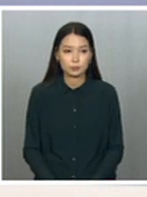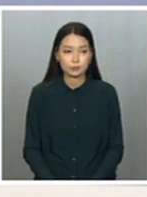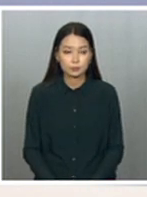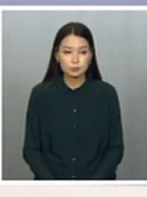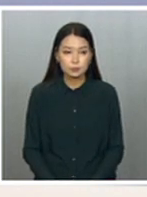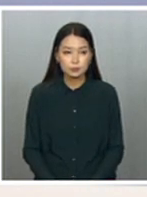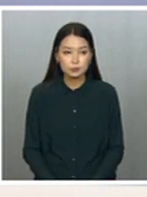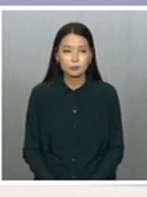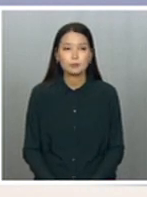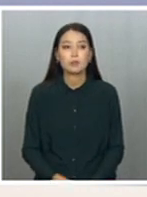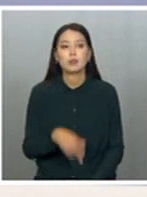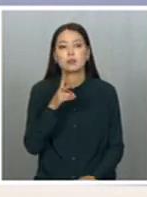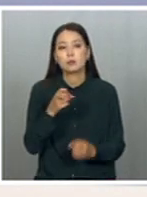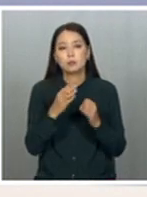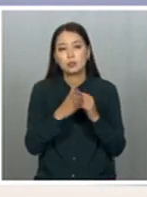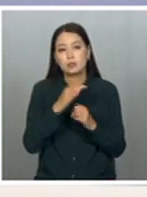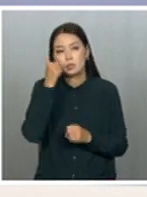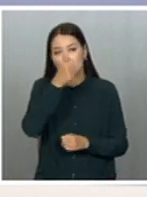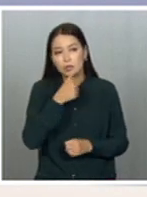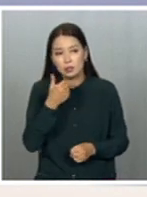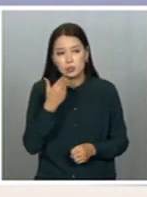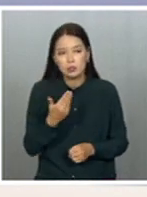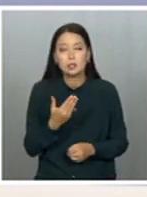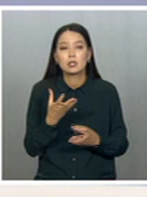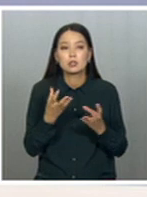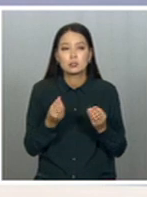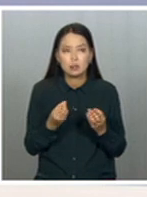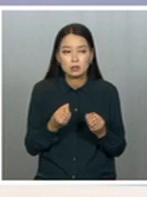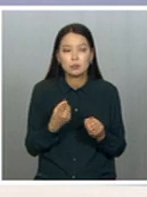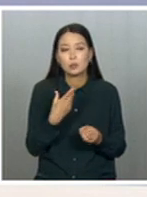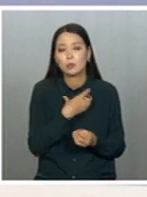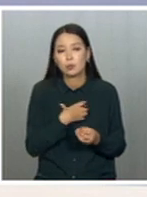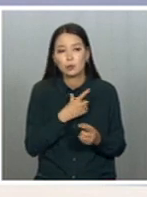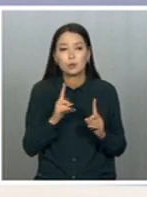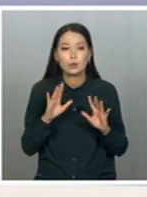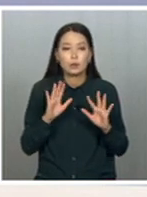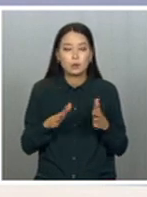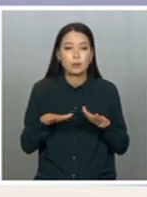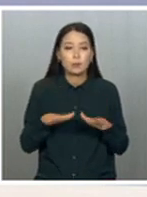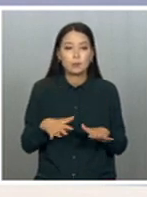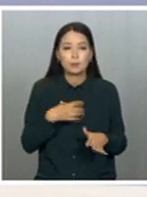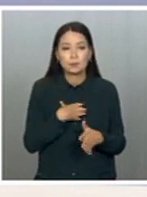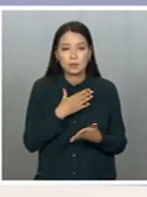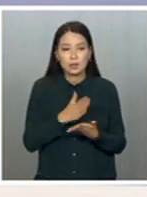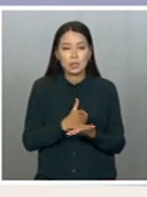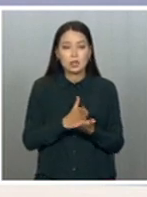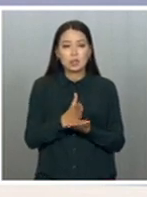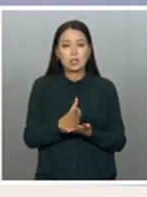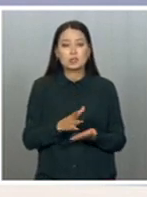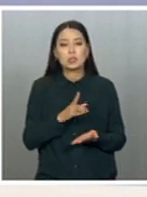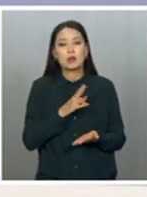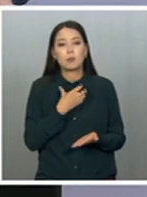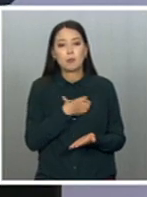Балалар, 2015 жылдың мамыр айында тағы да бір маңызды оқиға орын алып, стратегиялық маңызды құжат